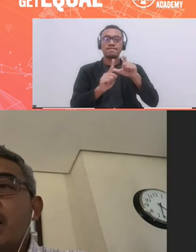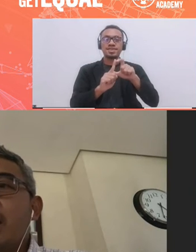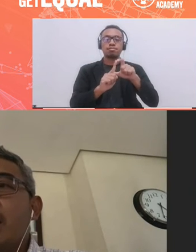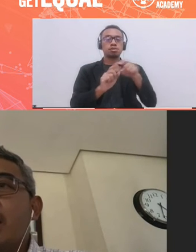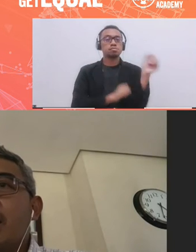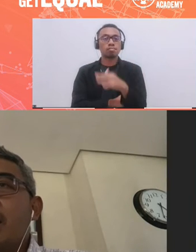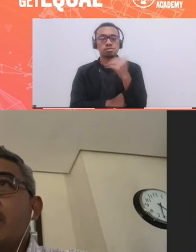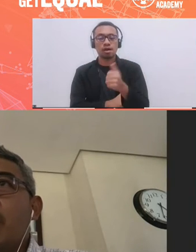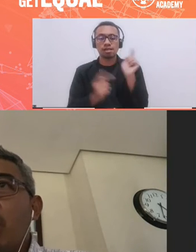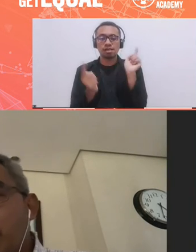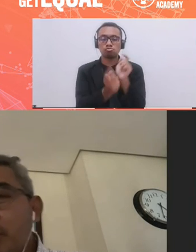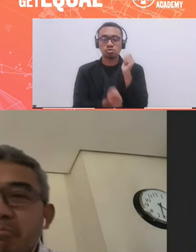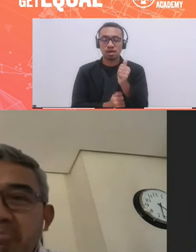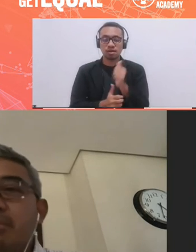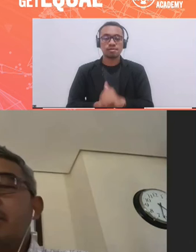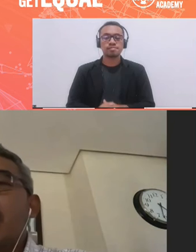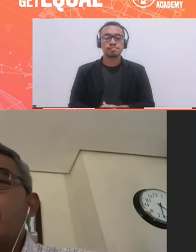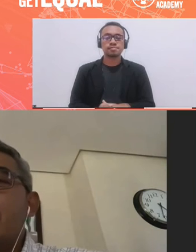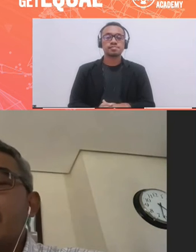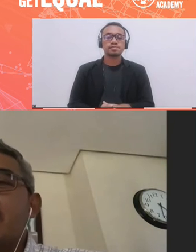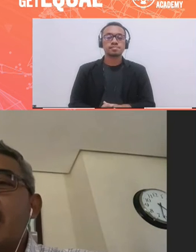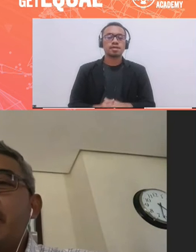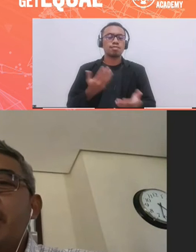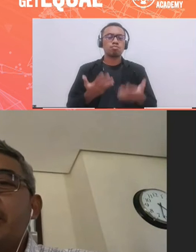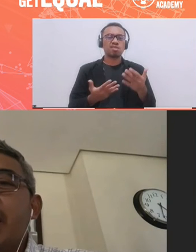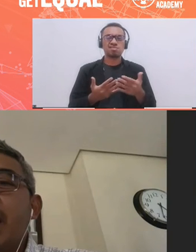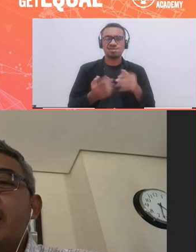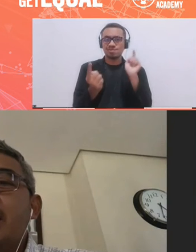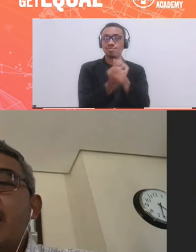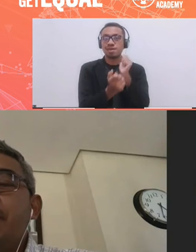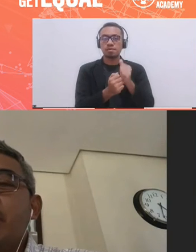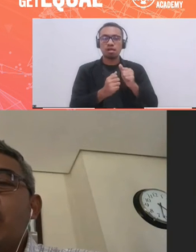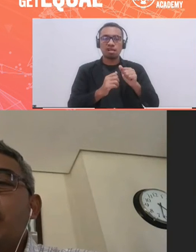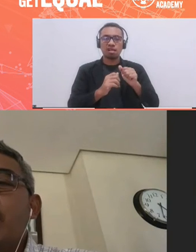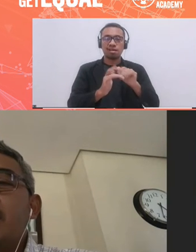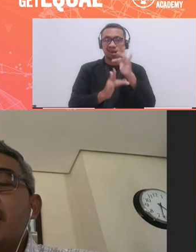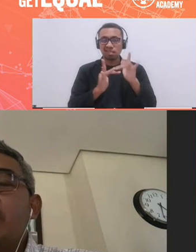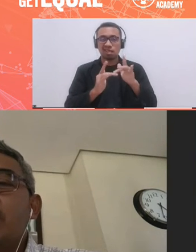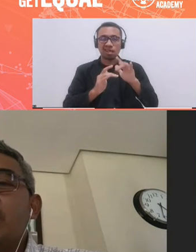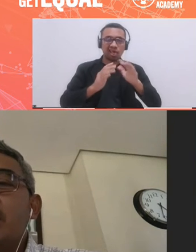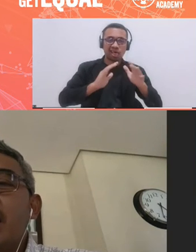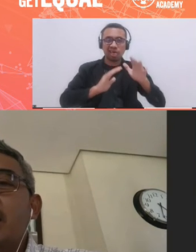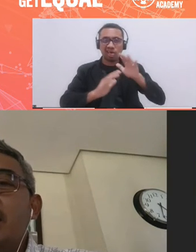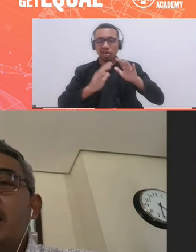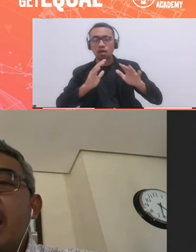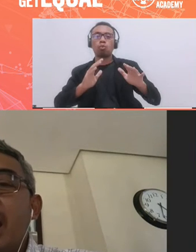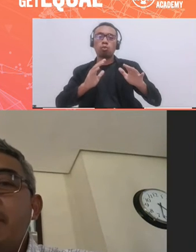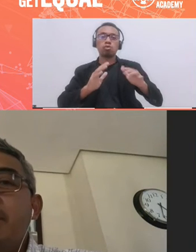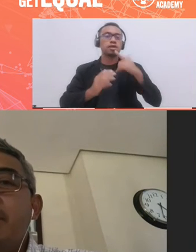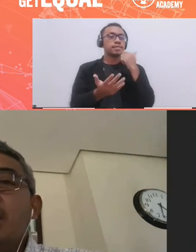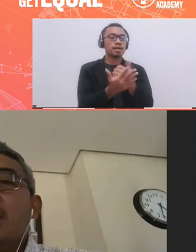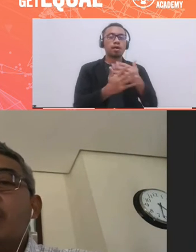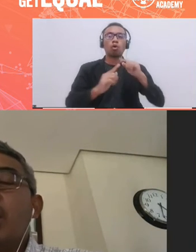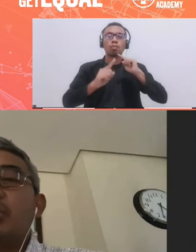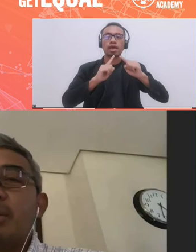juga, walaupun agak sedikit tersendat, tapi paling tidak komunikasi itu terus terjadi